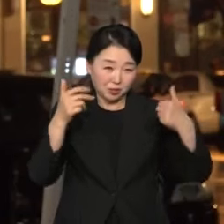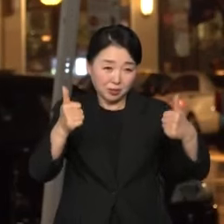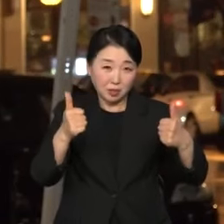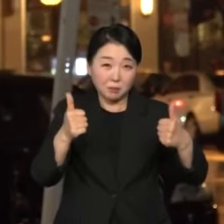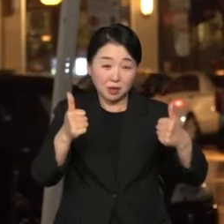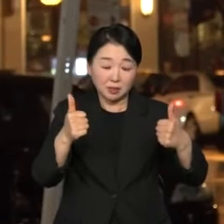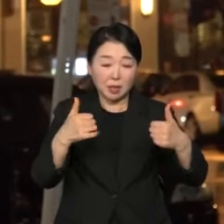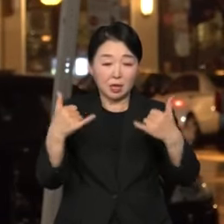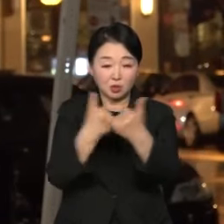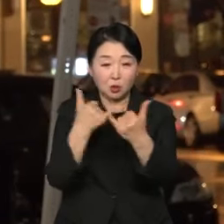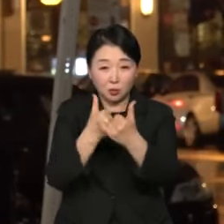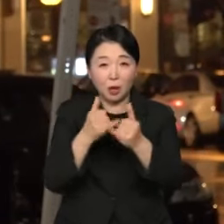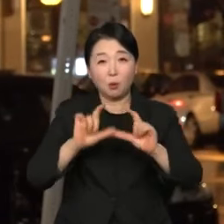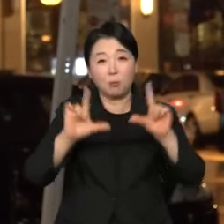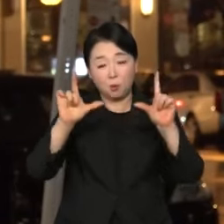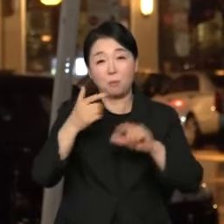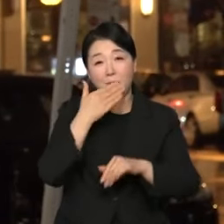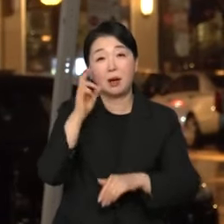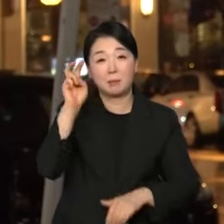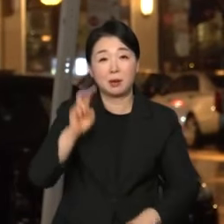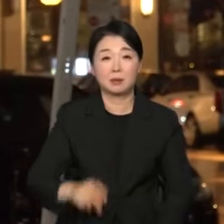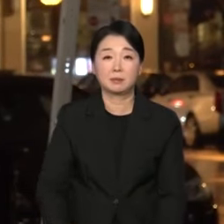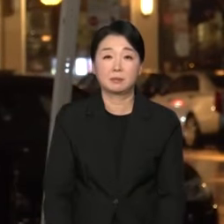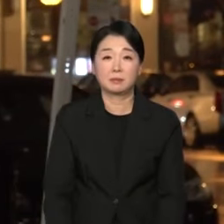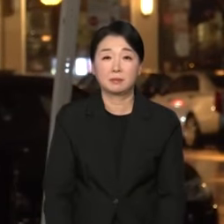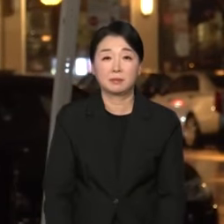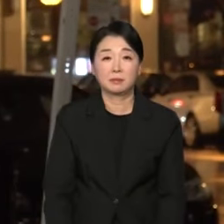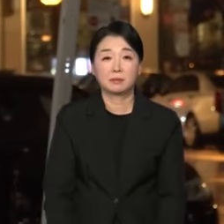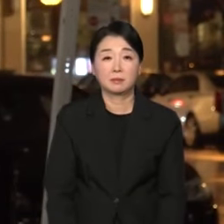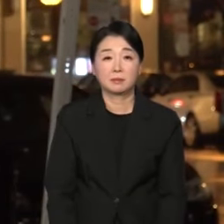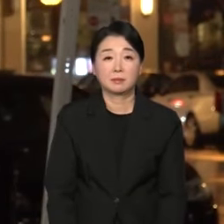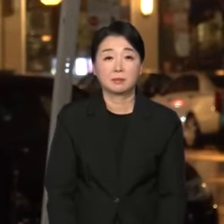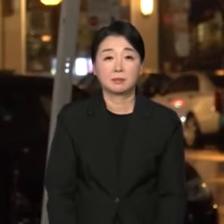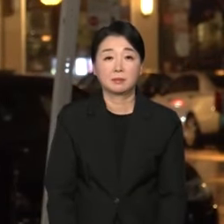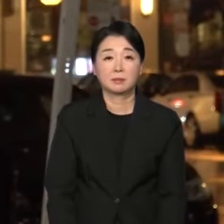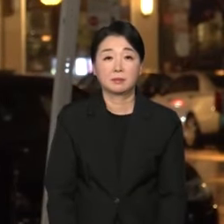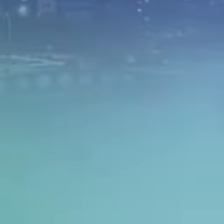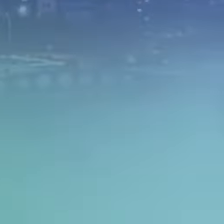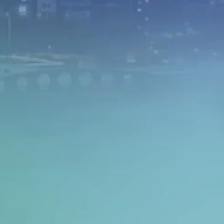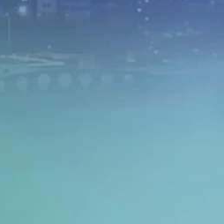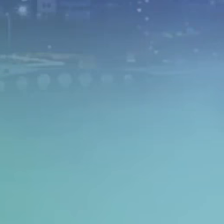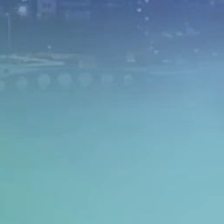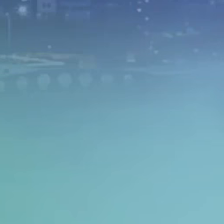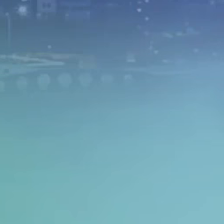이뤄질 것으로 예상한다고 밝혔습니다. 워싱턴에서 JTBC 강태화입니다.